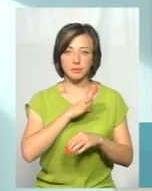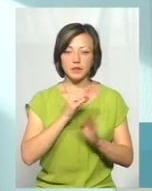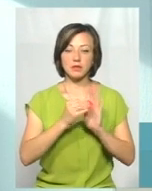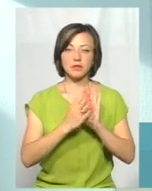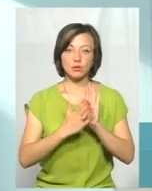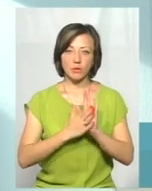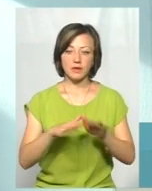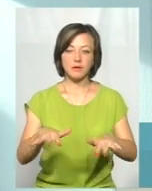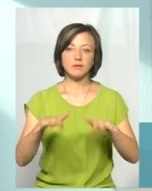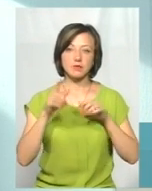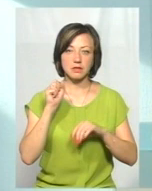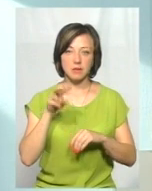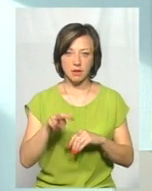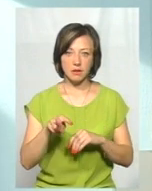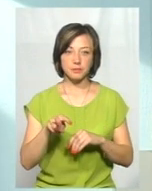зареєстровані